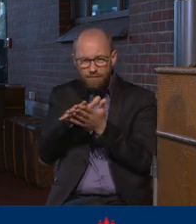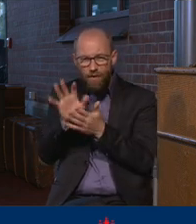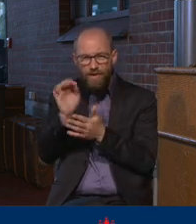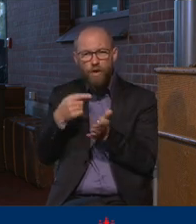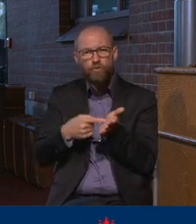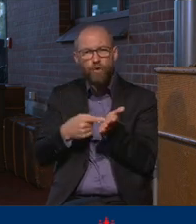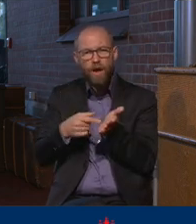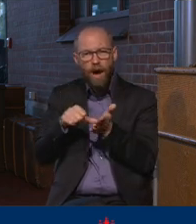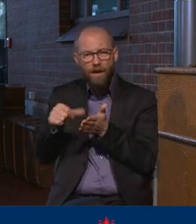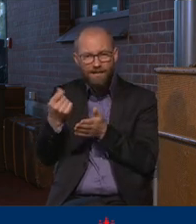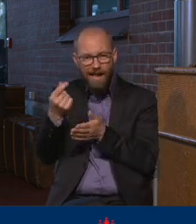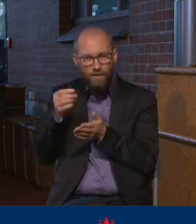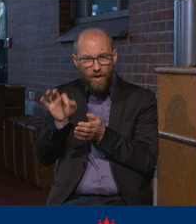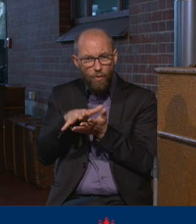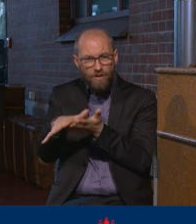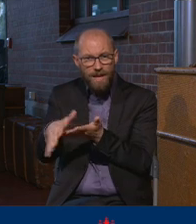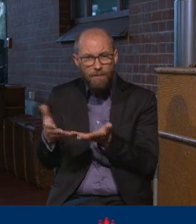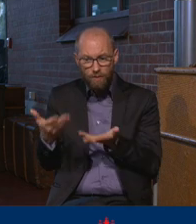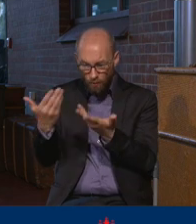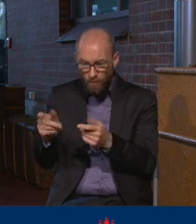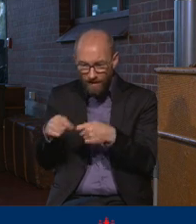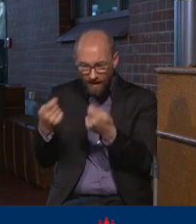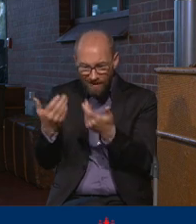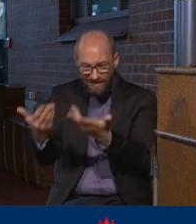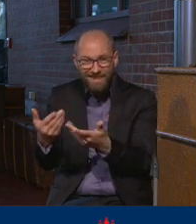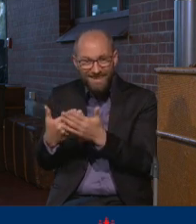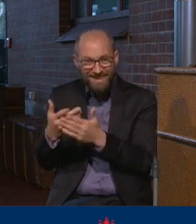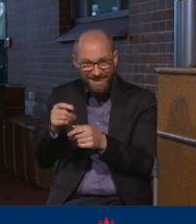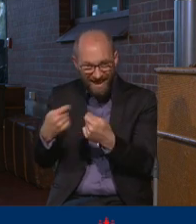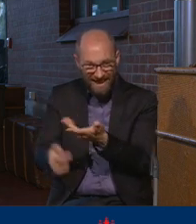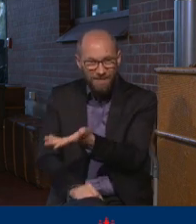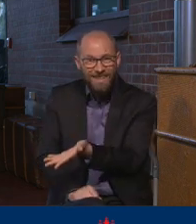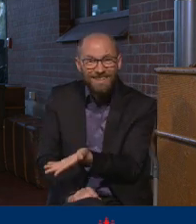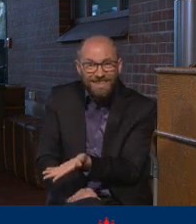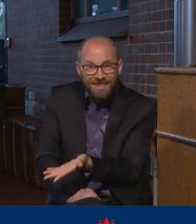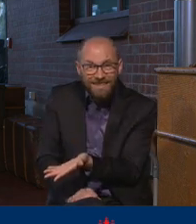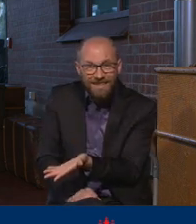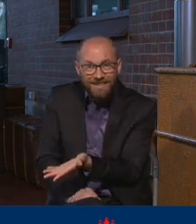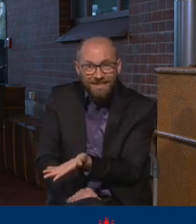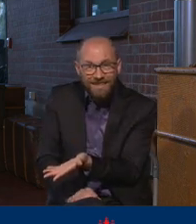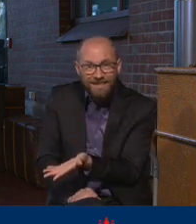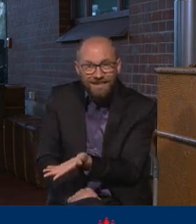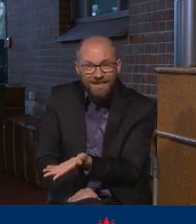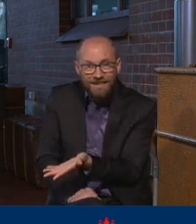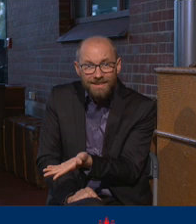haben und dann ist am ende das ergebnis dieses das